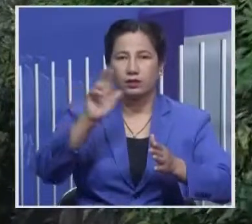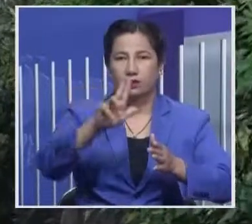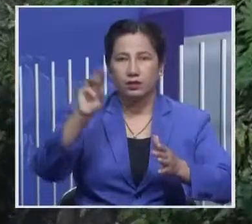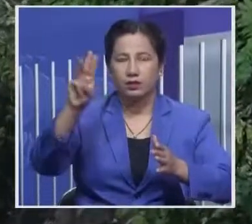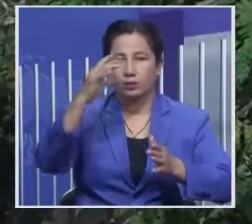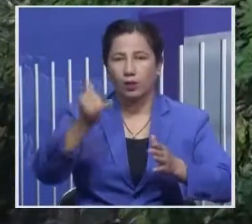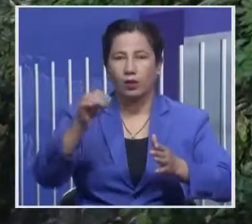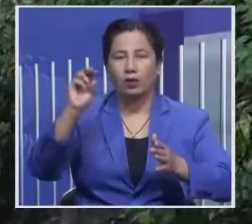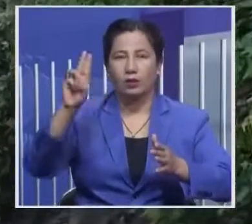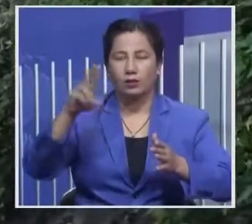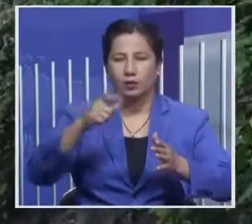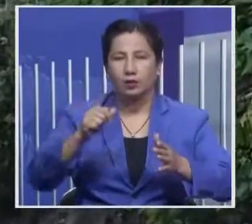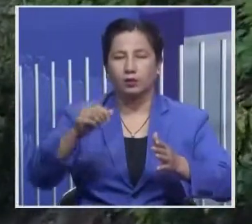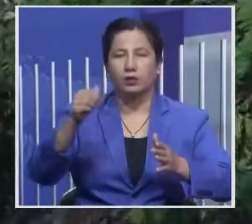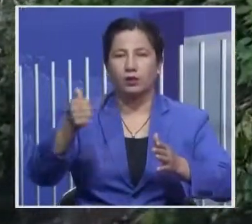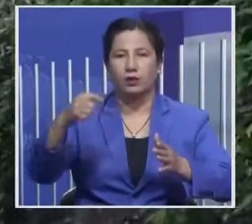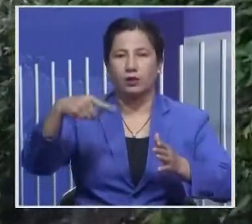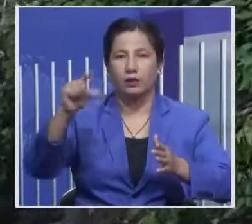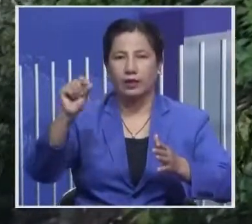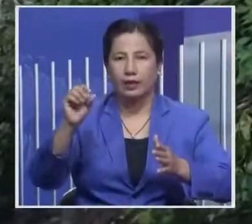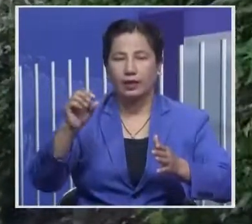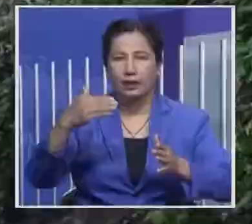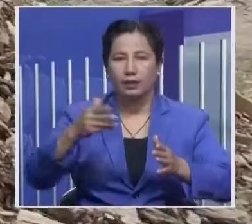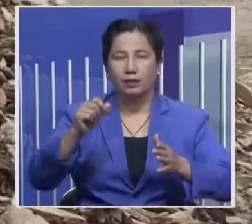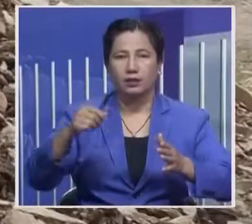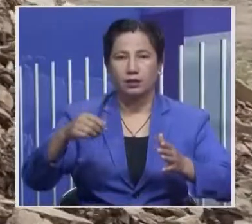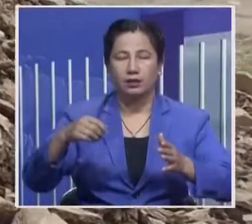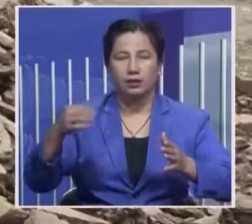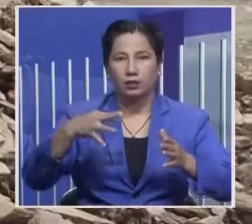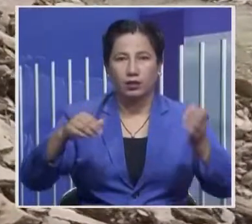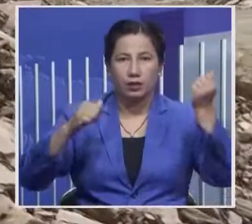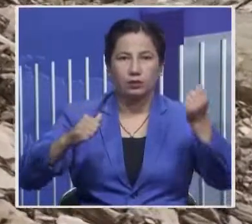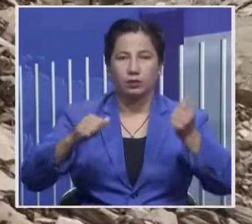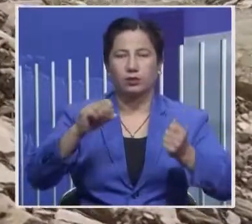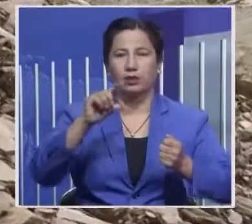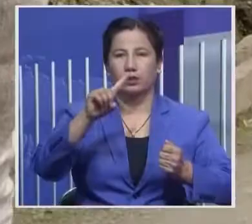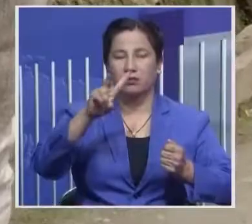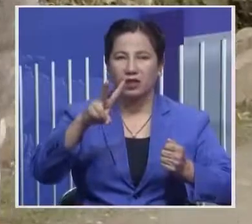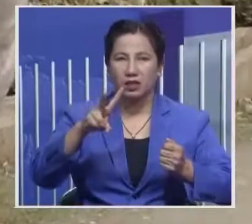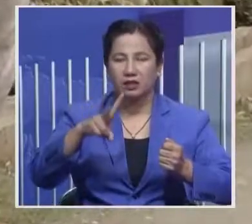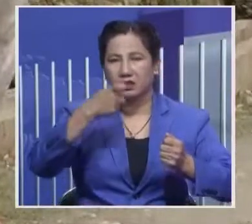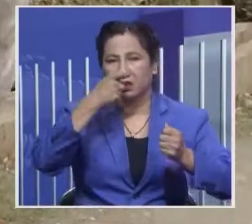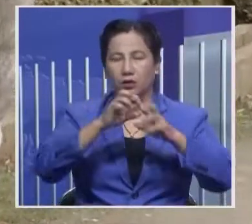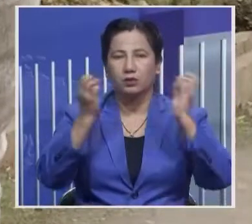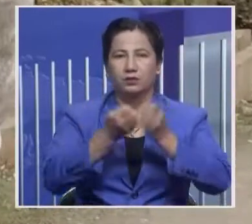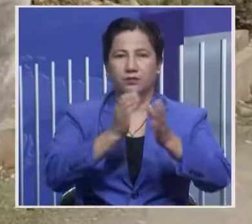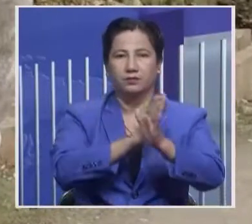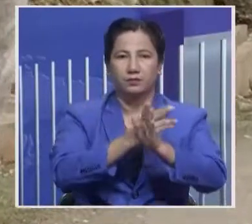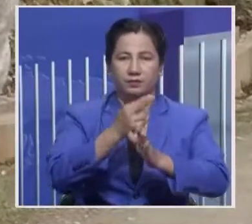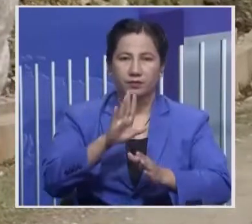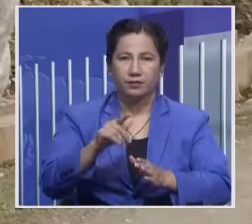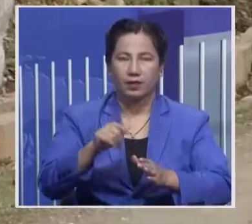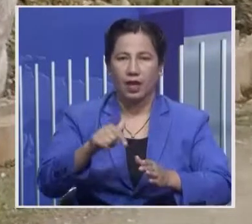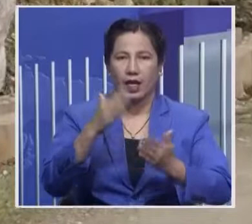भद्रपुर सडक, अनारखोली देवल सकायल नवदुर्गा लगायतका करिब एक दर्जन बढी ग्रामीण सडक जोखिमपूर्ण भएका छन्